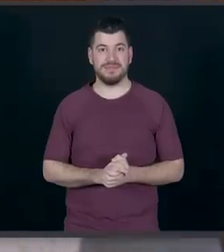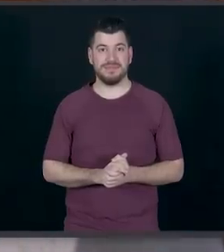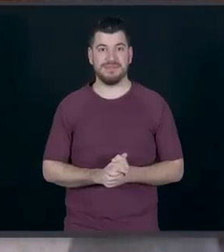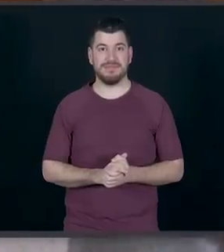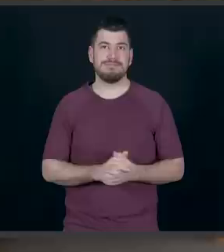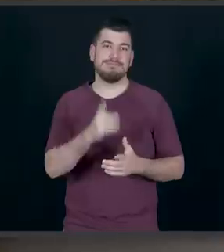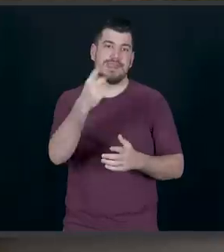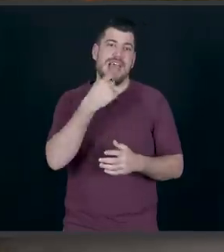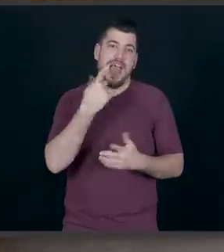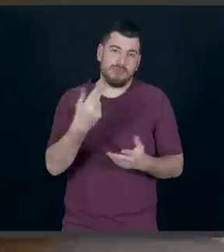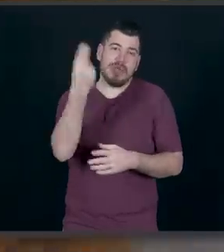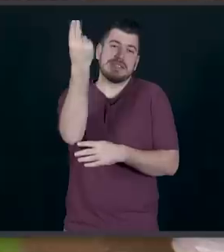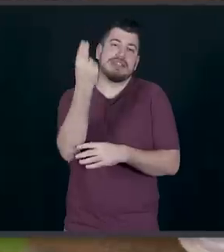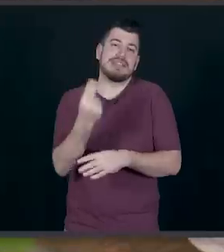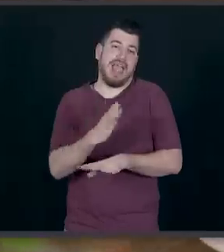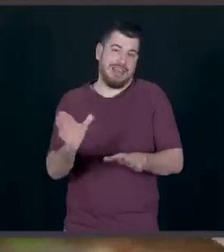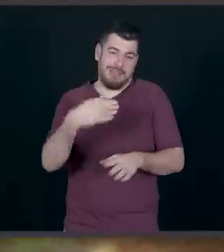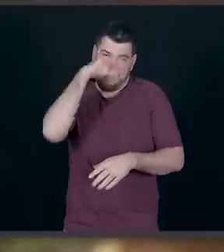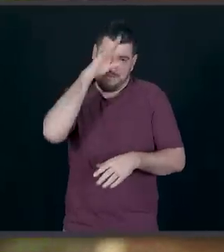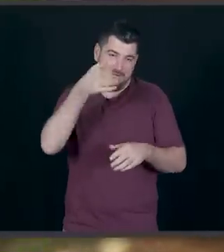Αυτό είναι έργο τέχνης, δεν είναι βασιλόπιτα.